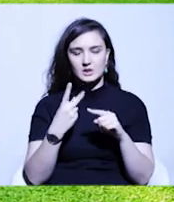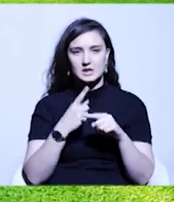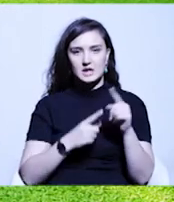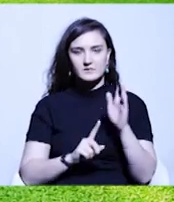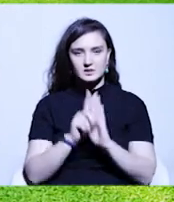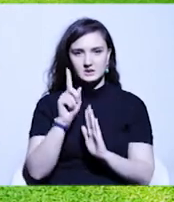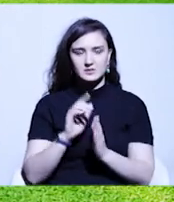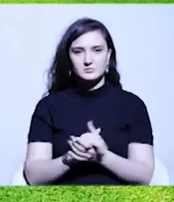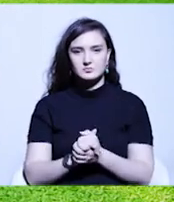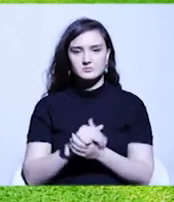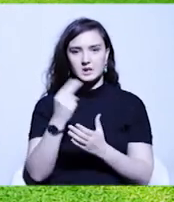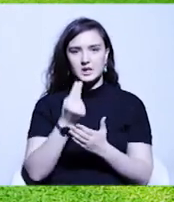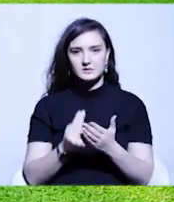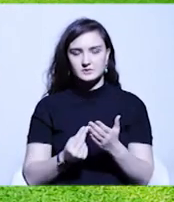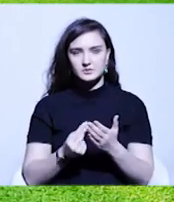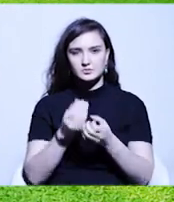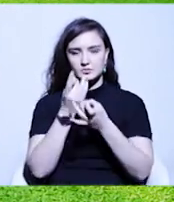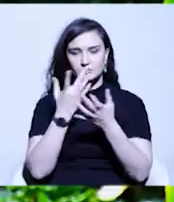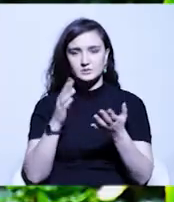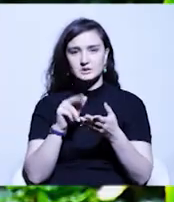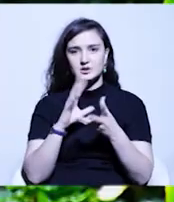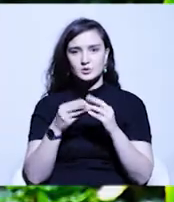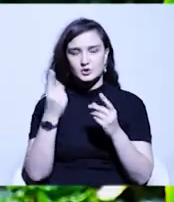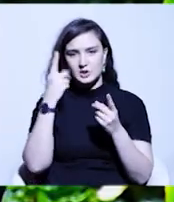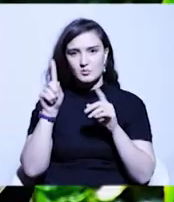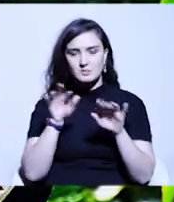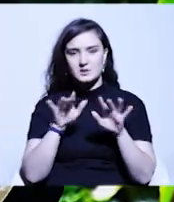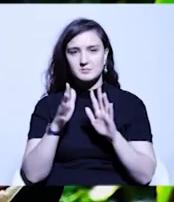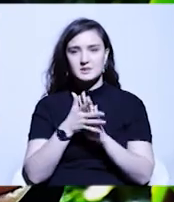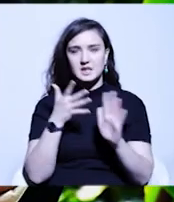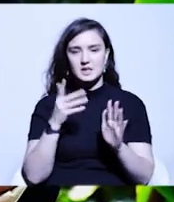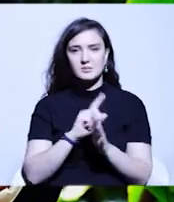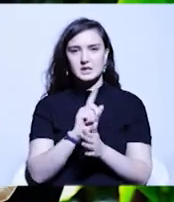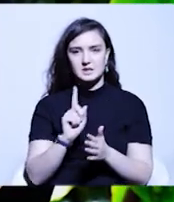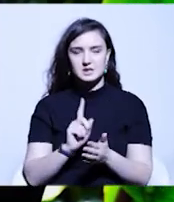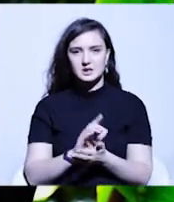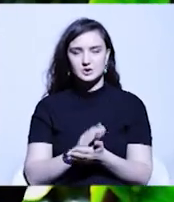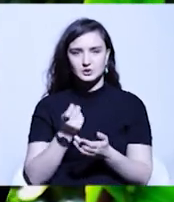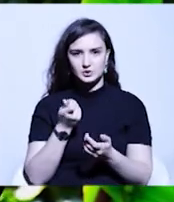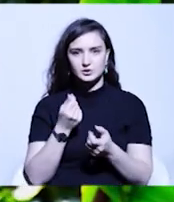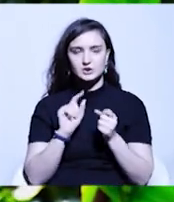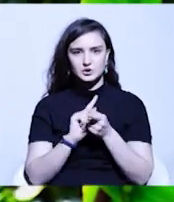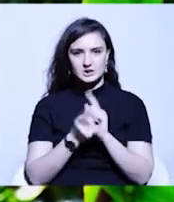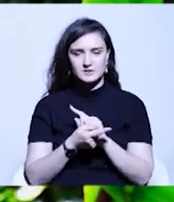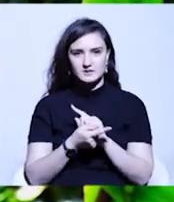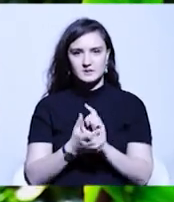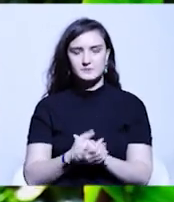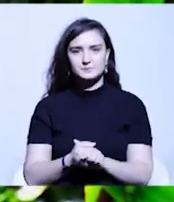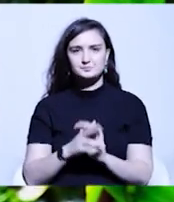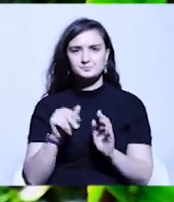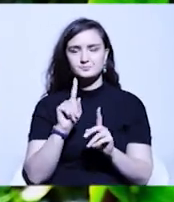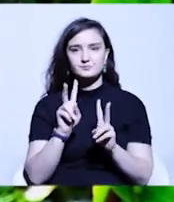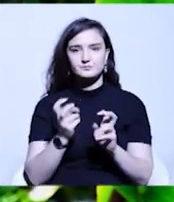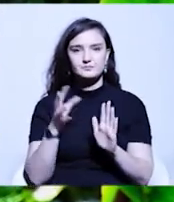ნახევრიდან, მხატვრის, სკულპტორის და საერთოდ შემოქმედის გაგება რაღაცნაირად ცოტა შეიცვალა. და